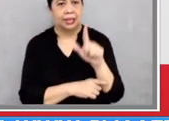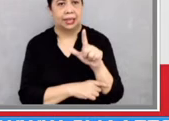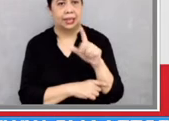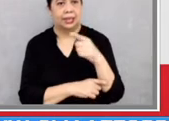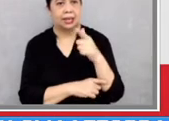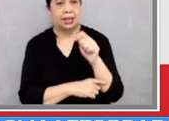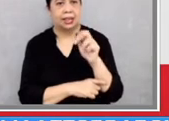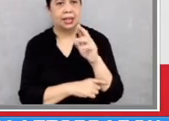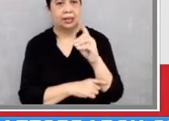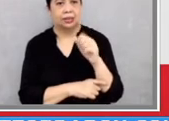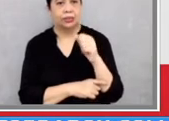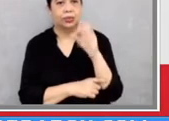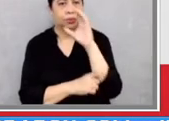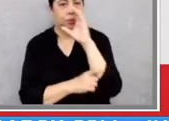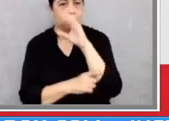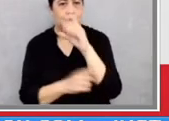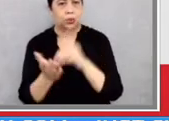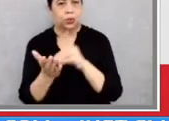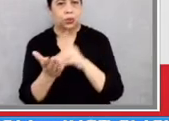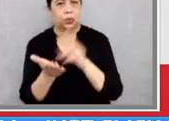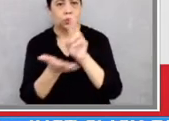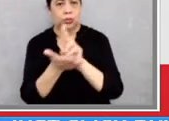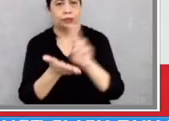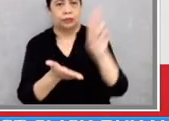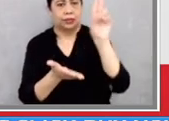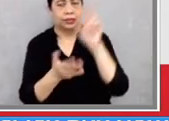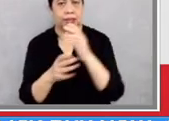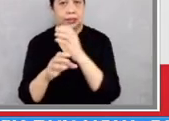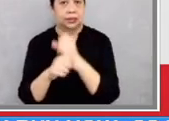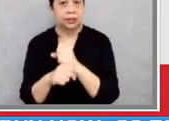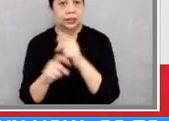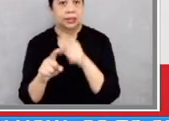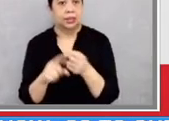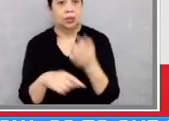Cebu Doctors University. Nakakuha po siya ng